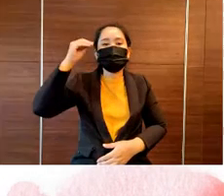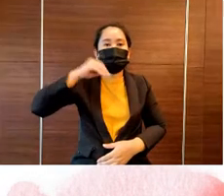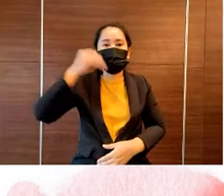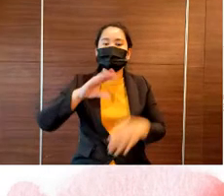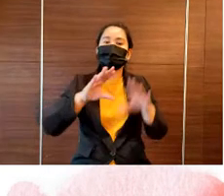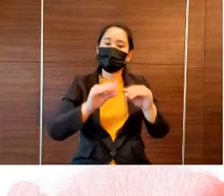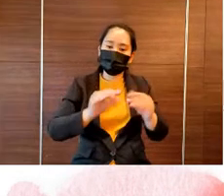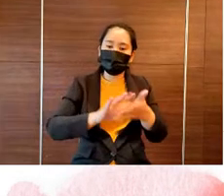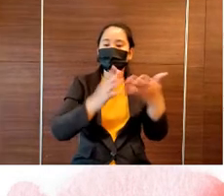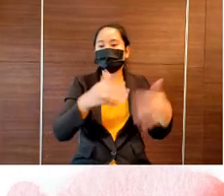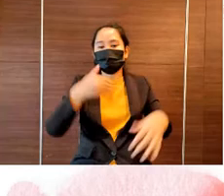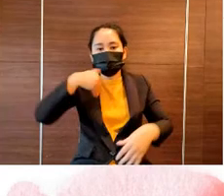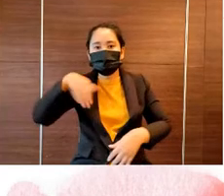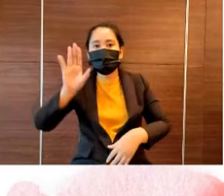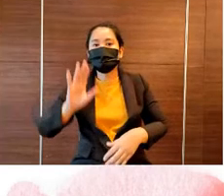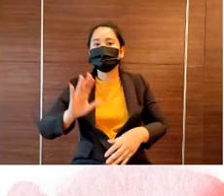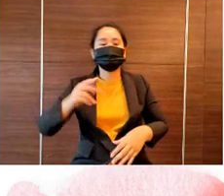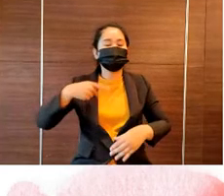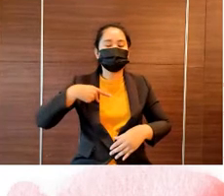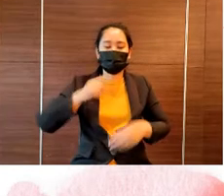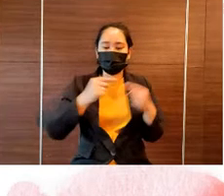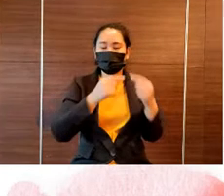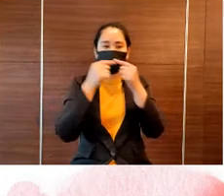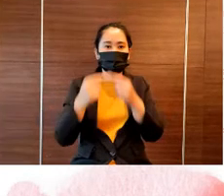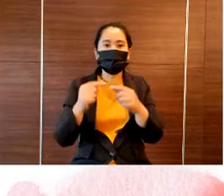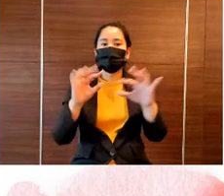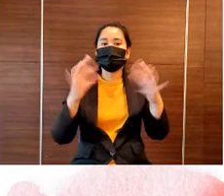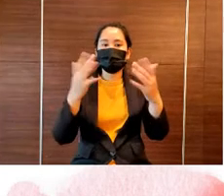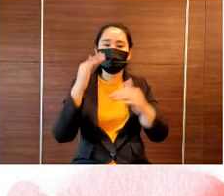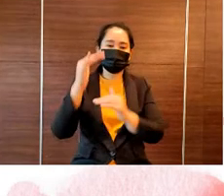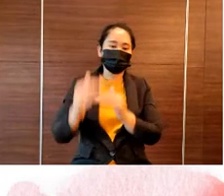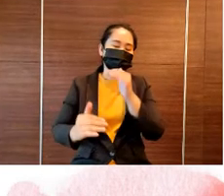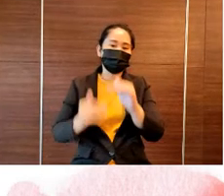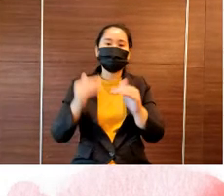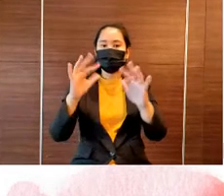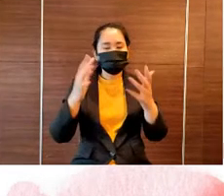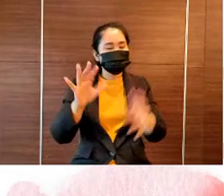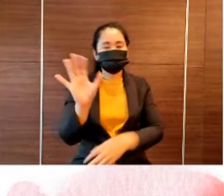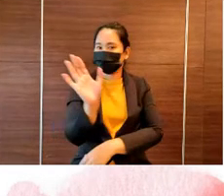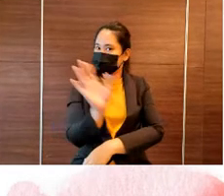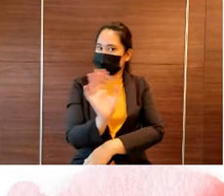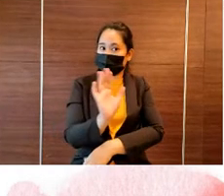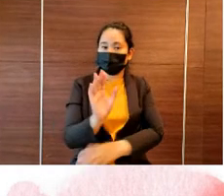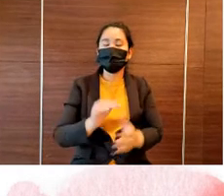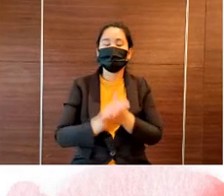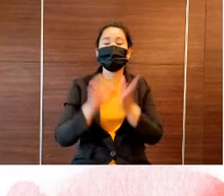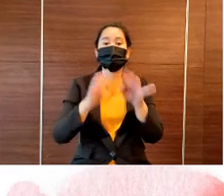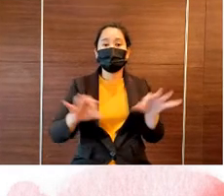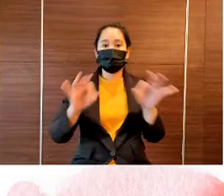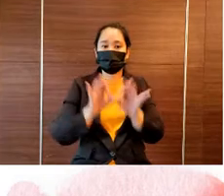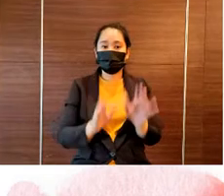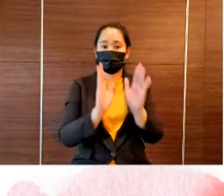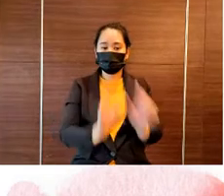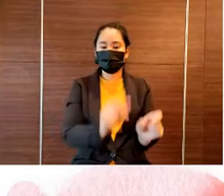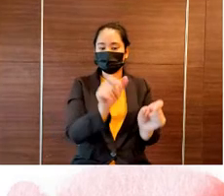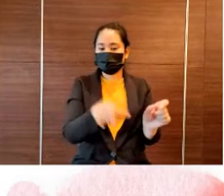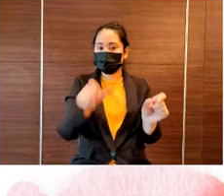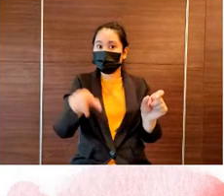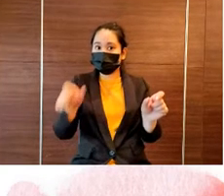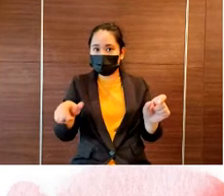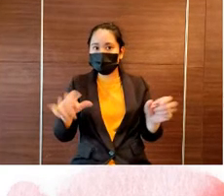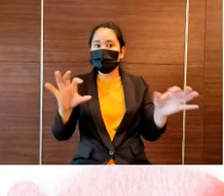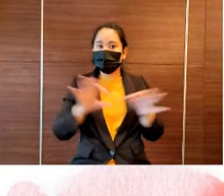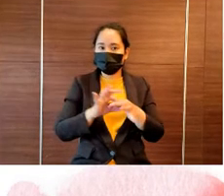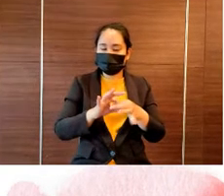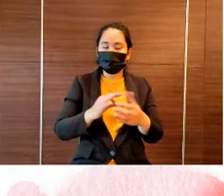ามีแต่ประชุมแล้วก็ไม่มีอะไรที่ก้าวหน้านะครับนะเพราะความแตกต่างหลากหลายของผู้รับบริการนะครับมันก็มีความแตกต่างทางด้าน